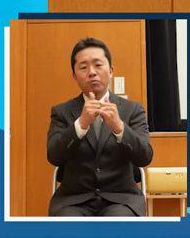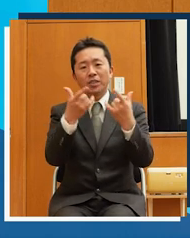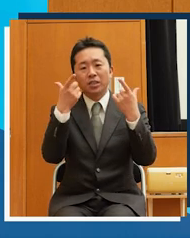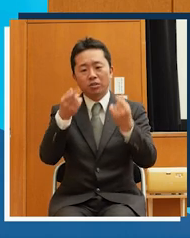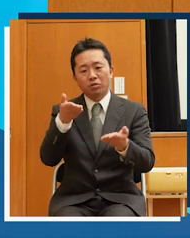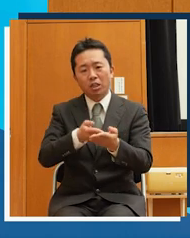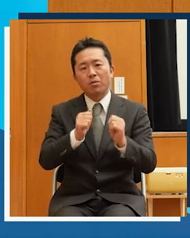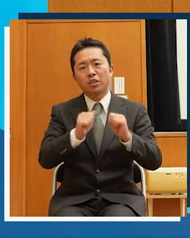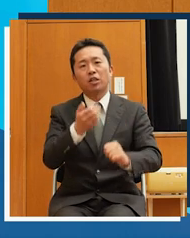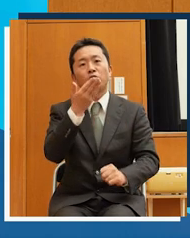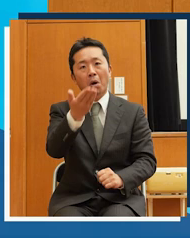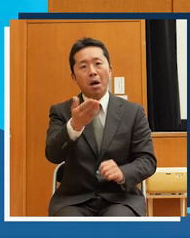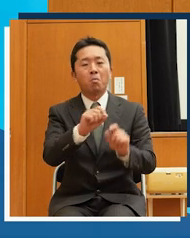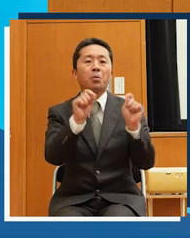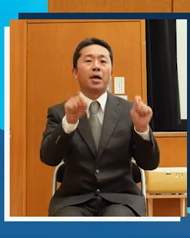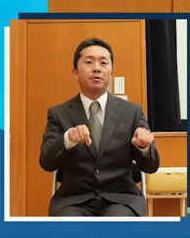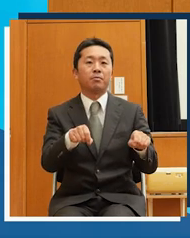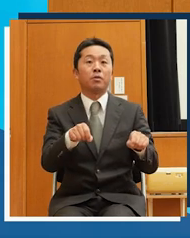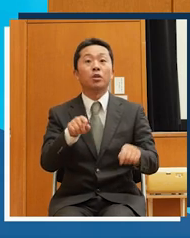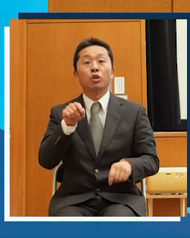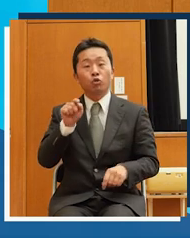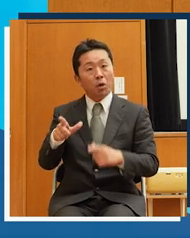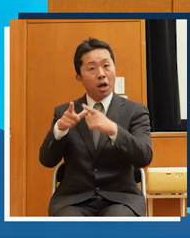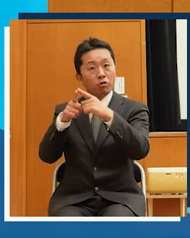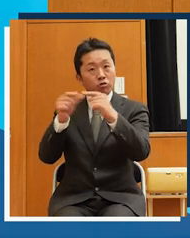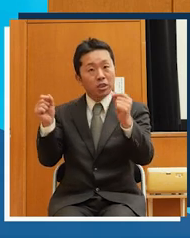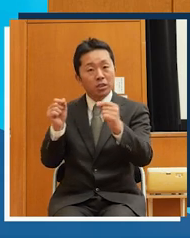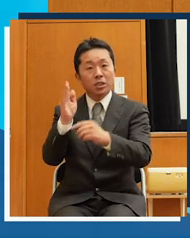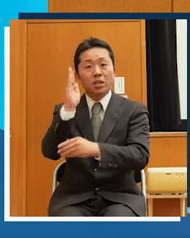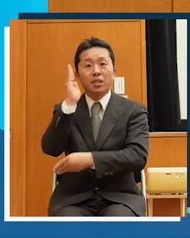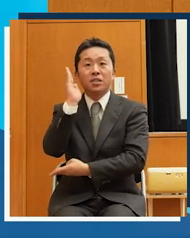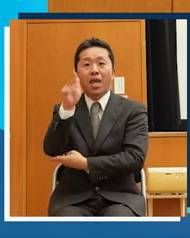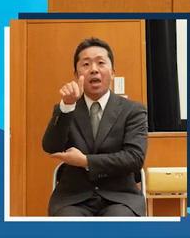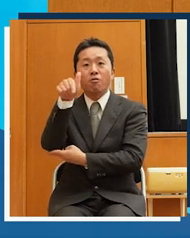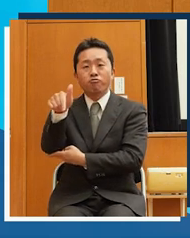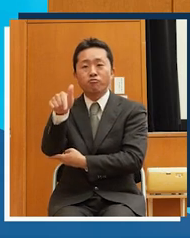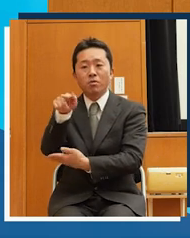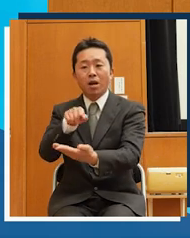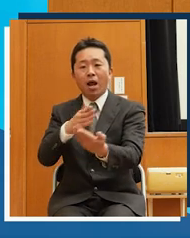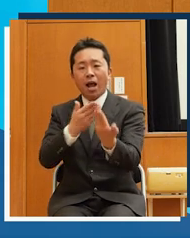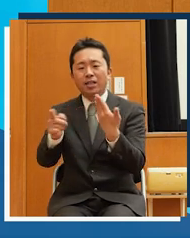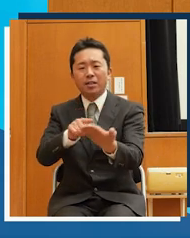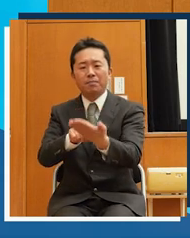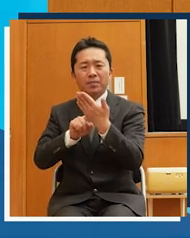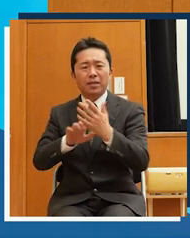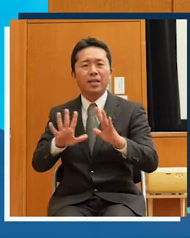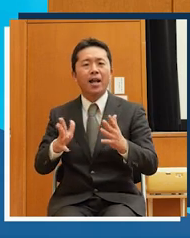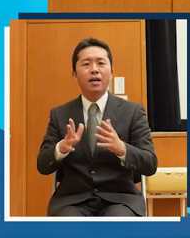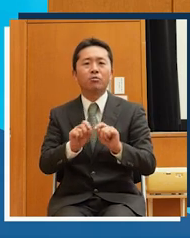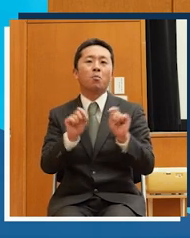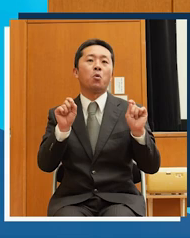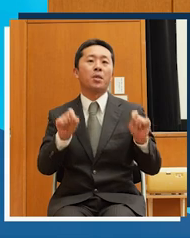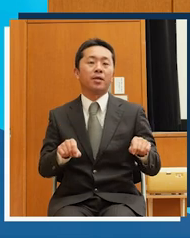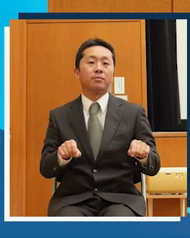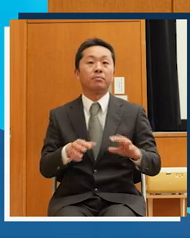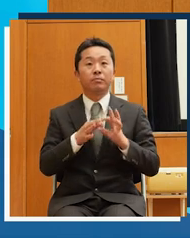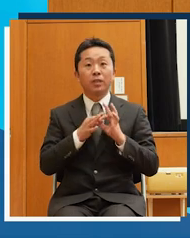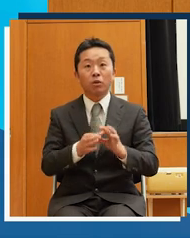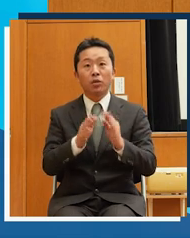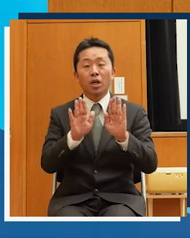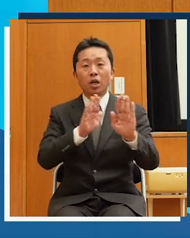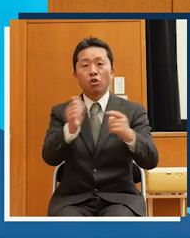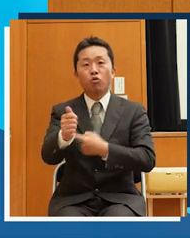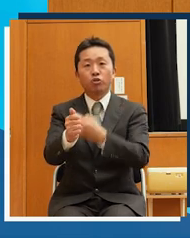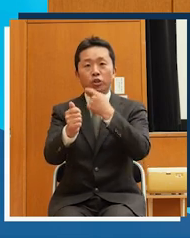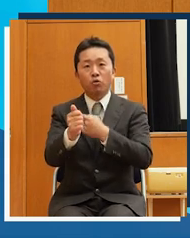の問題こういうことが国によって政府によってなかなか明らかにされないというのが今の現状ですですから抑止力を